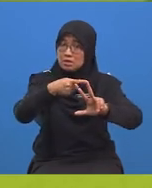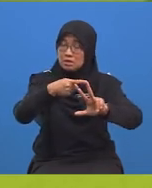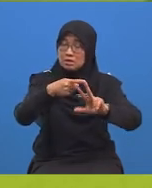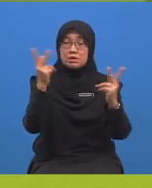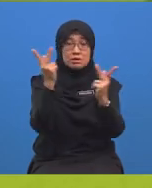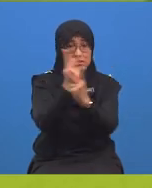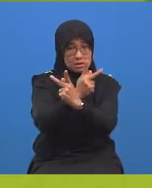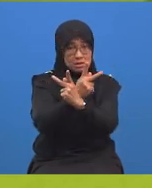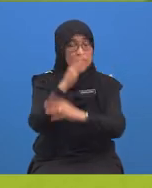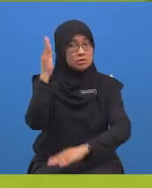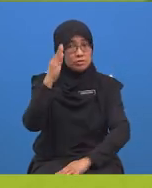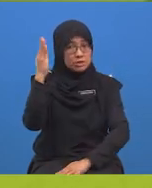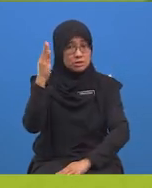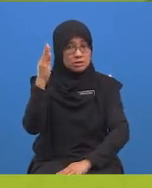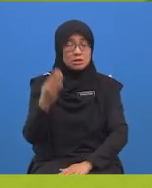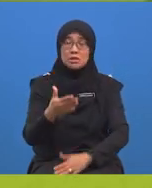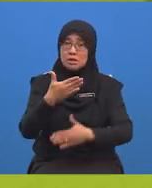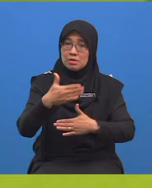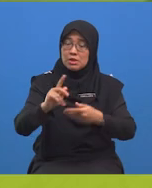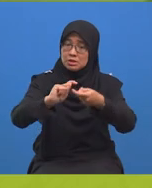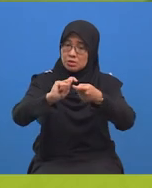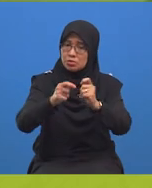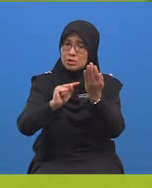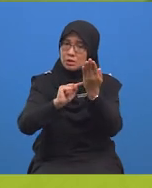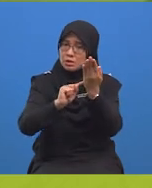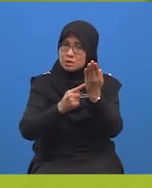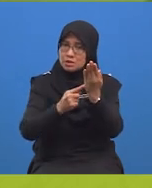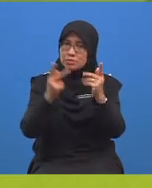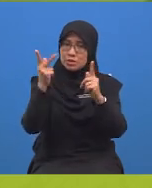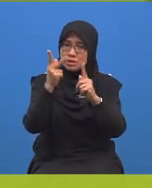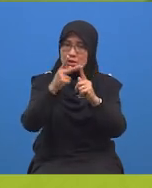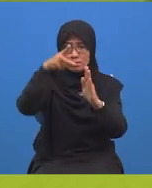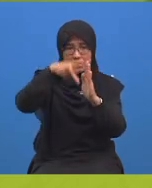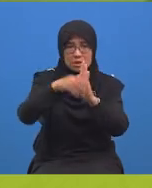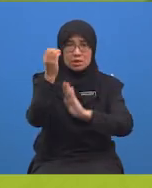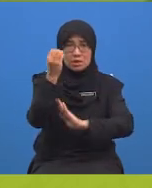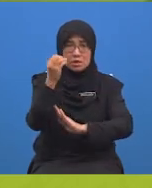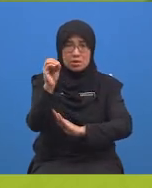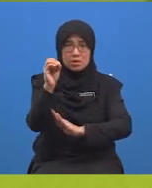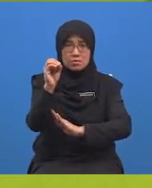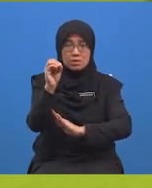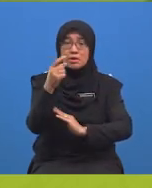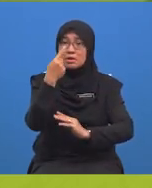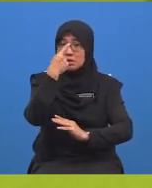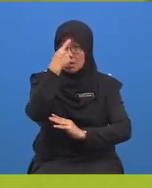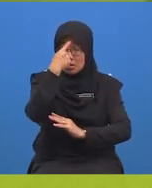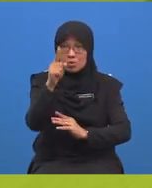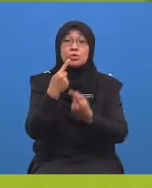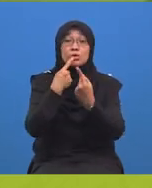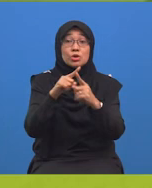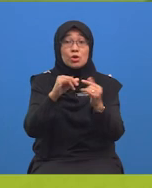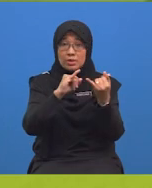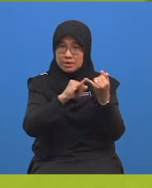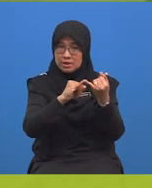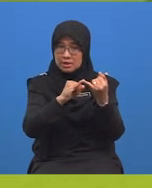nombor bulat tersebut. Keempat, tukarkan semula kepada perpuluhan bagi jawapan akhir.